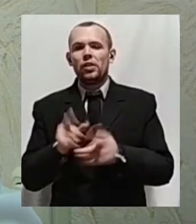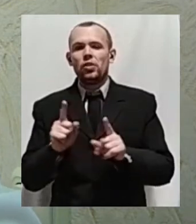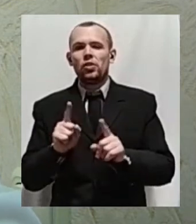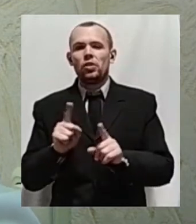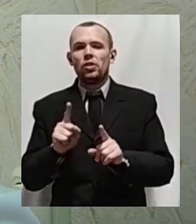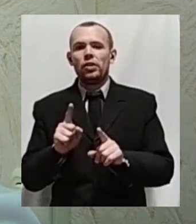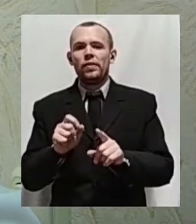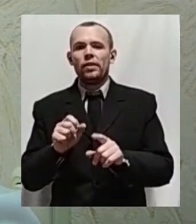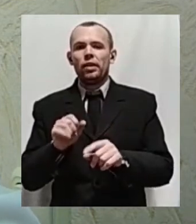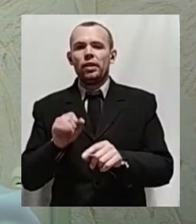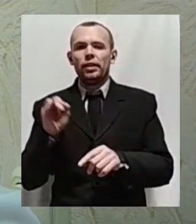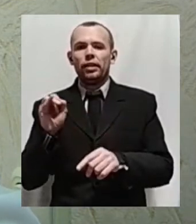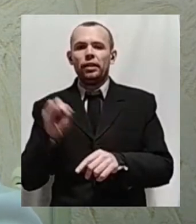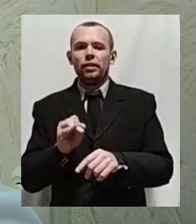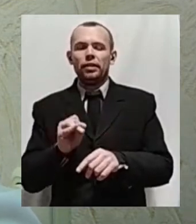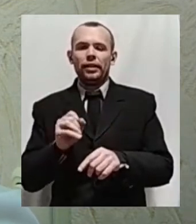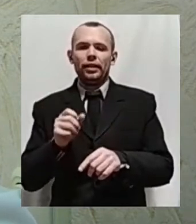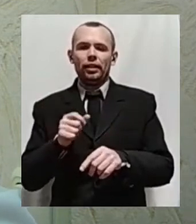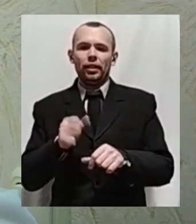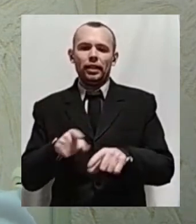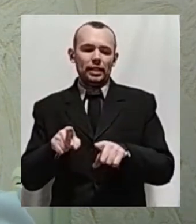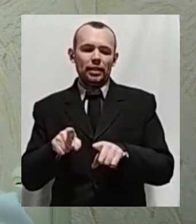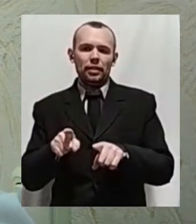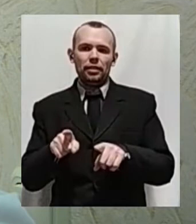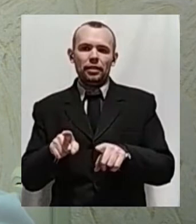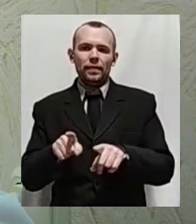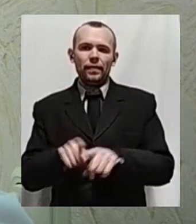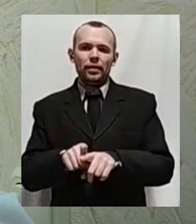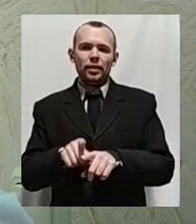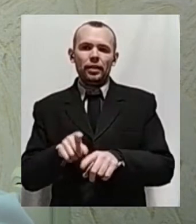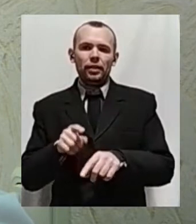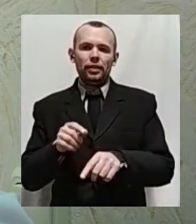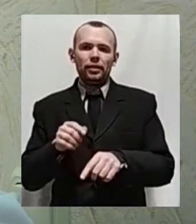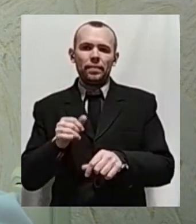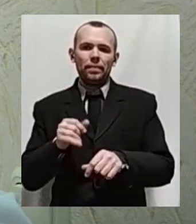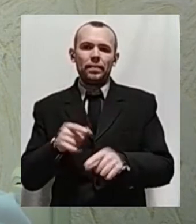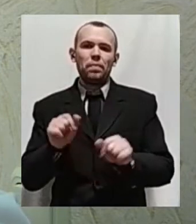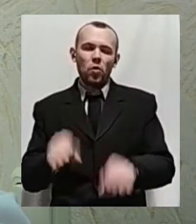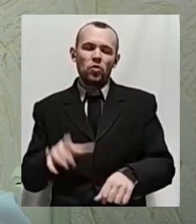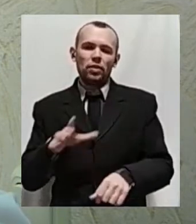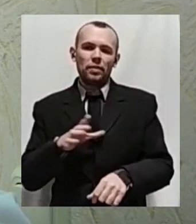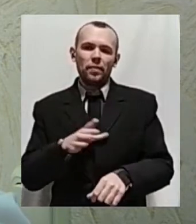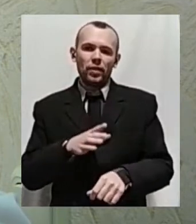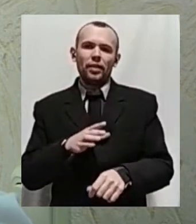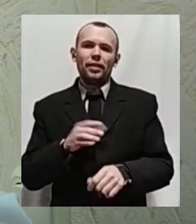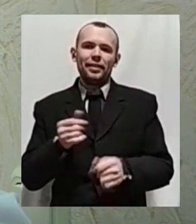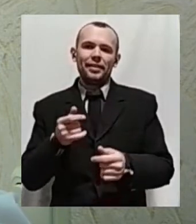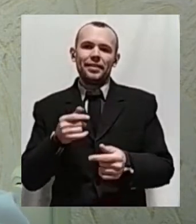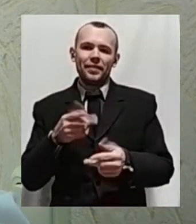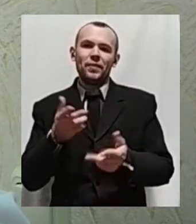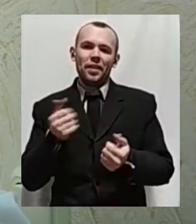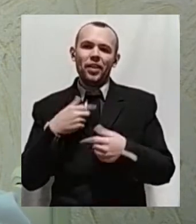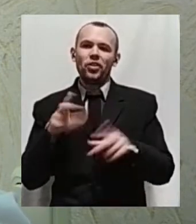ти щось робиш перший раз, ти не можеш відкрити підручник, ти не